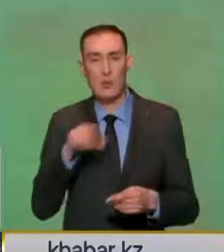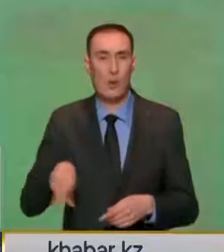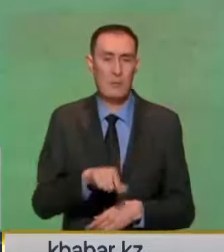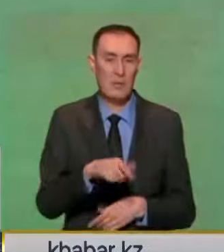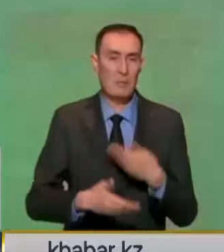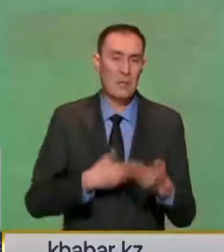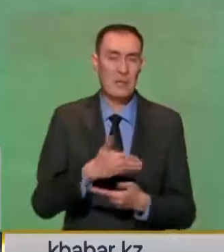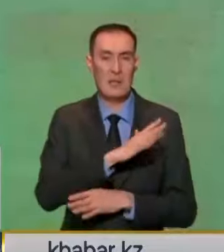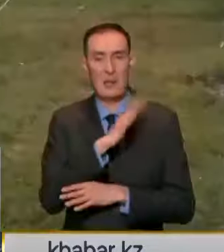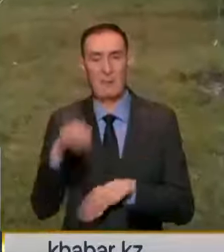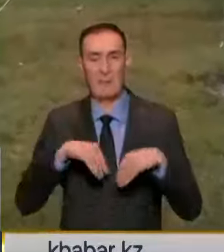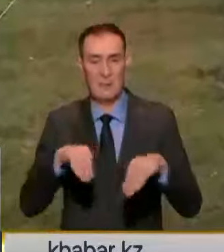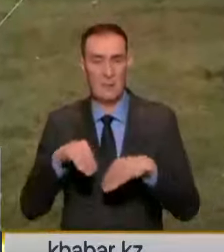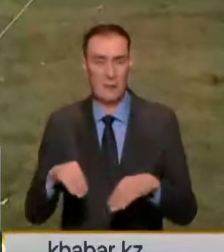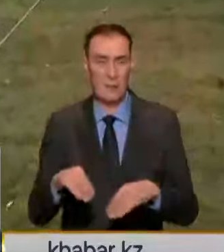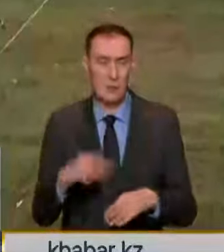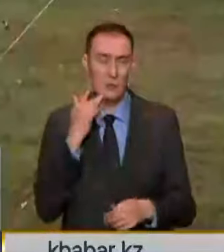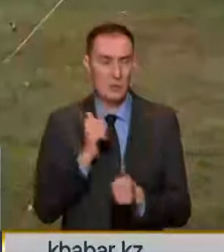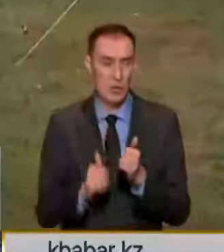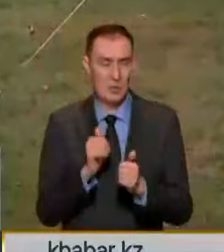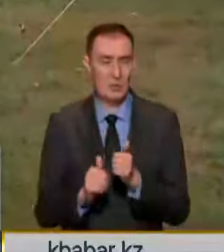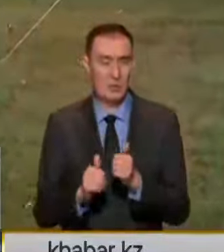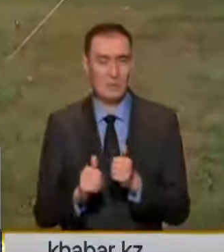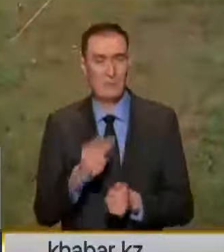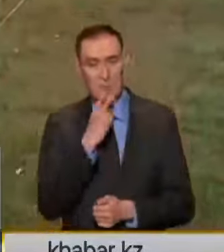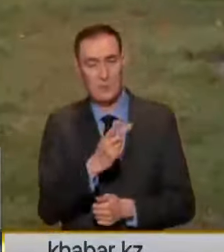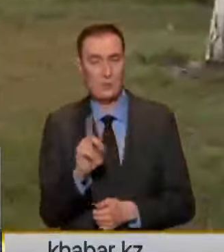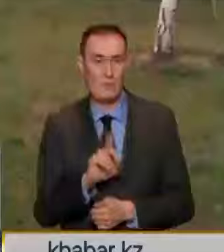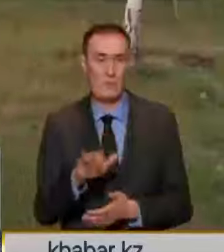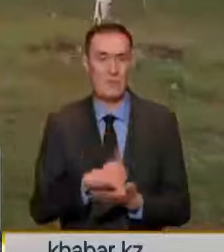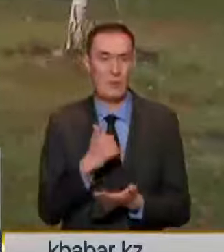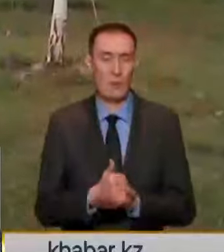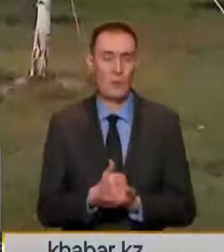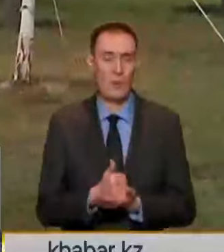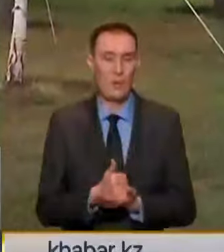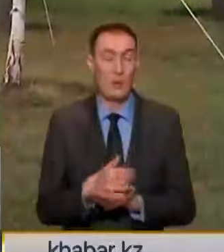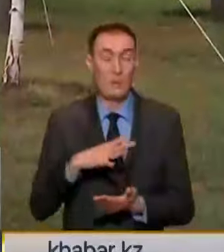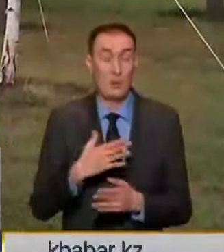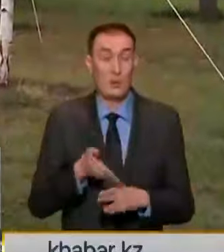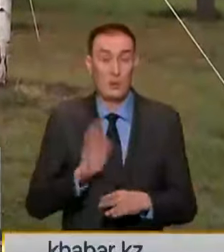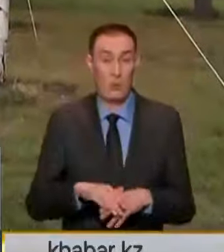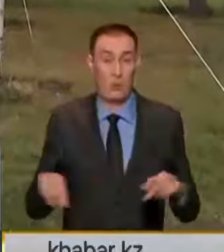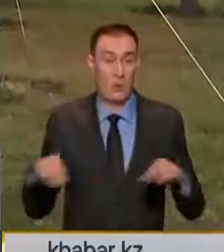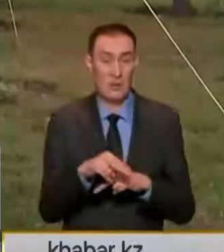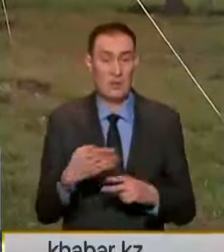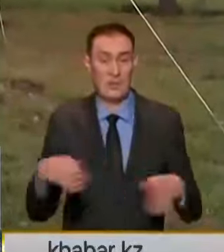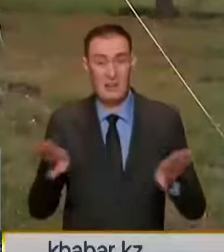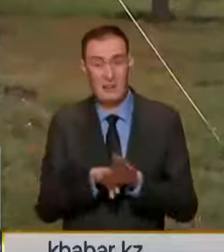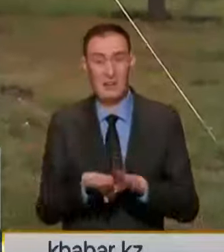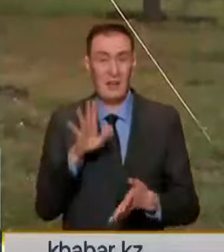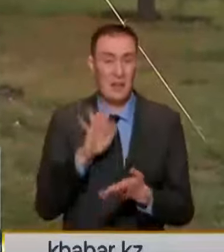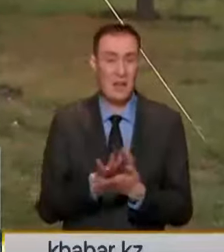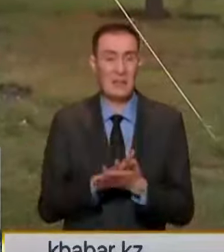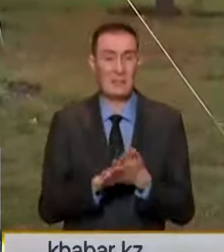и деревьями. Часто ходил. Тут в основном тяжело было проходить, потому что все закрыто, грязь,